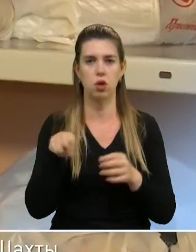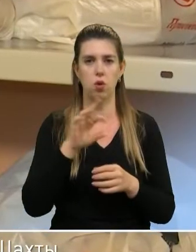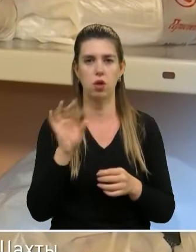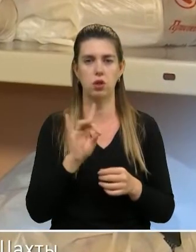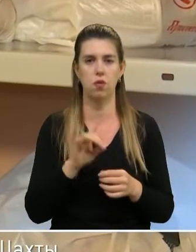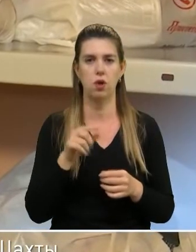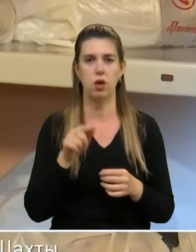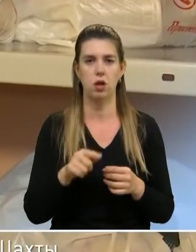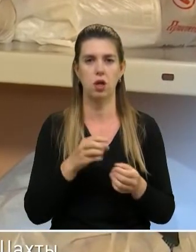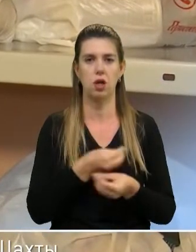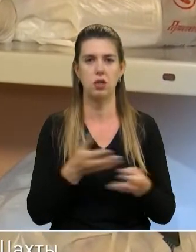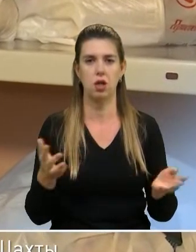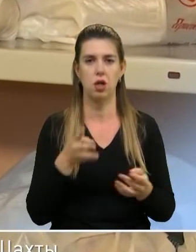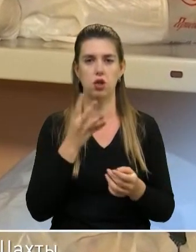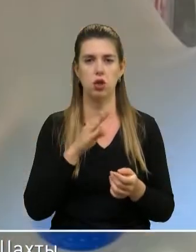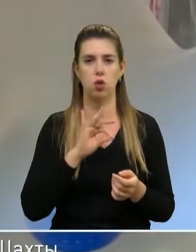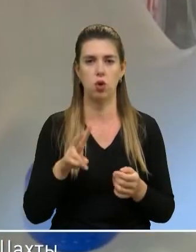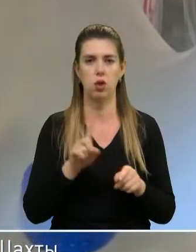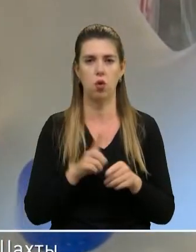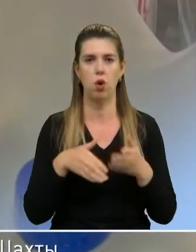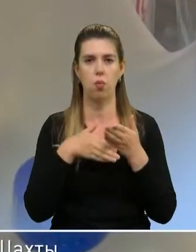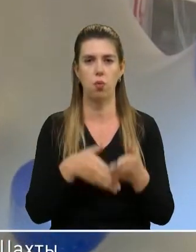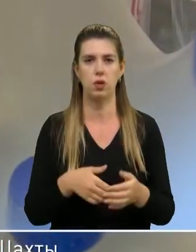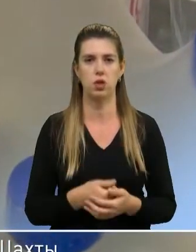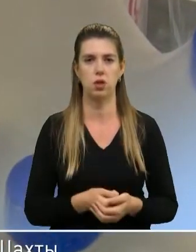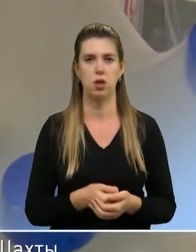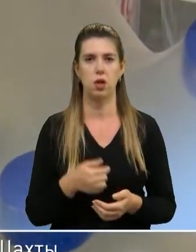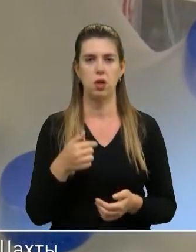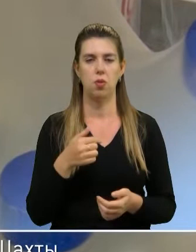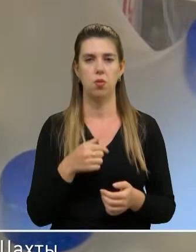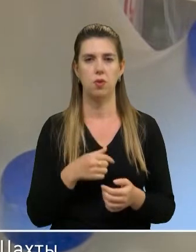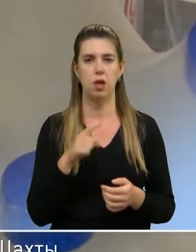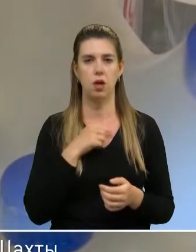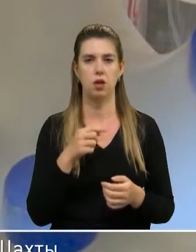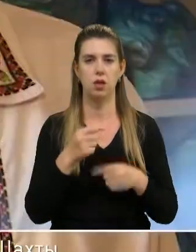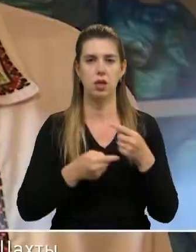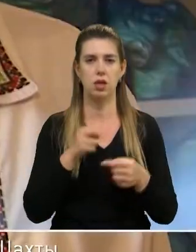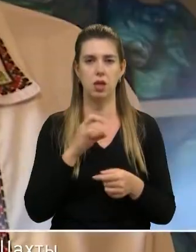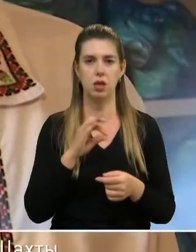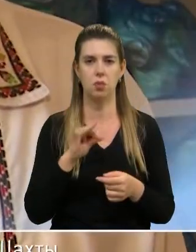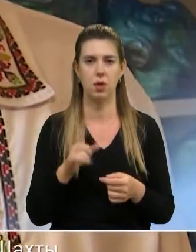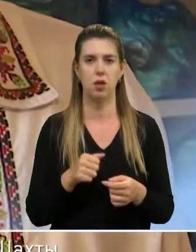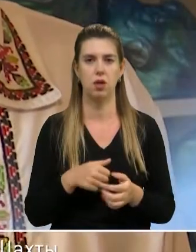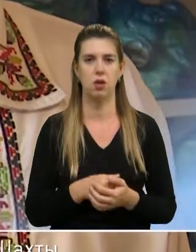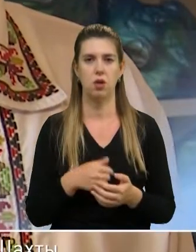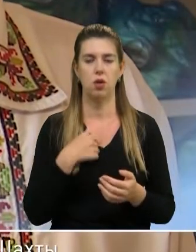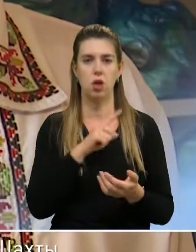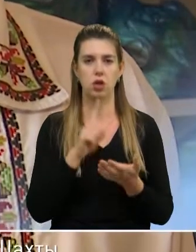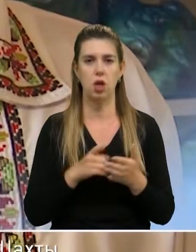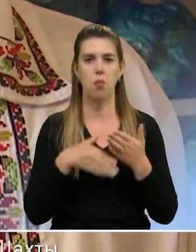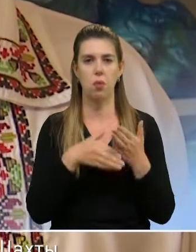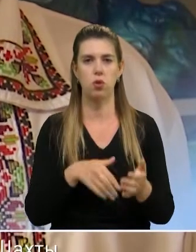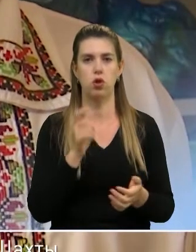Тут купили и раздали 4 тонны гуманитарной помощи. Мы три молдавской диаспоры из Ханты-Мансийского автономного округа Югры,